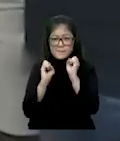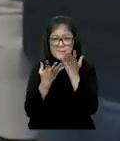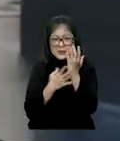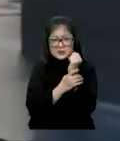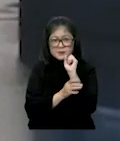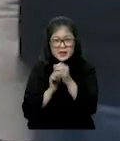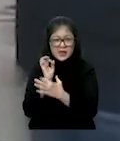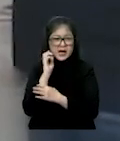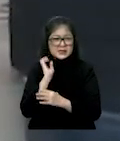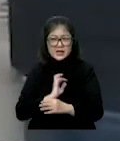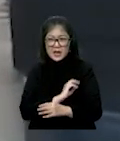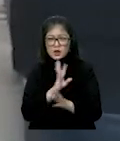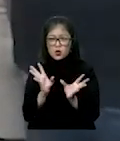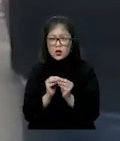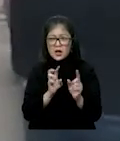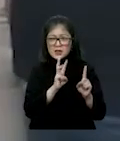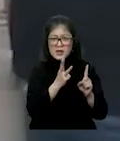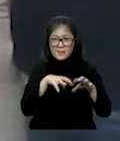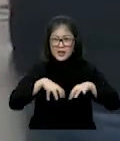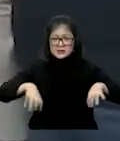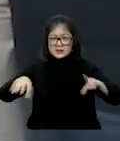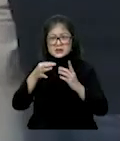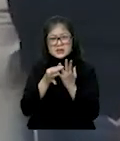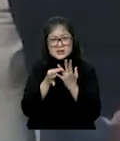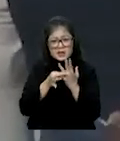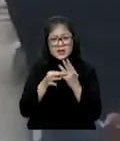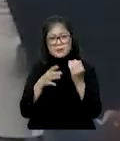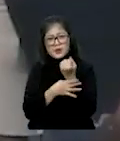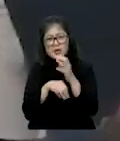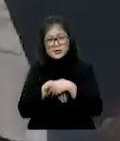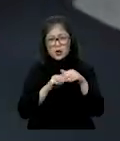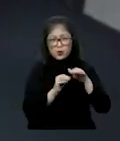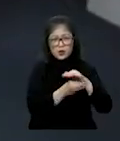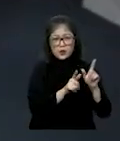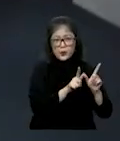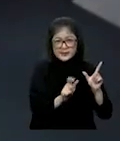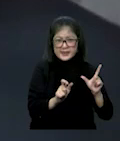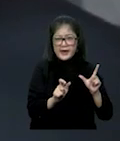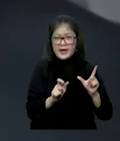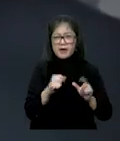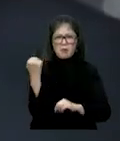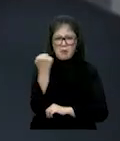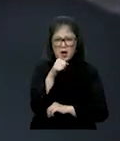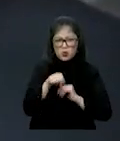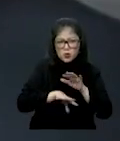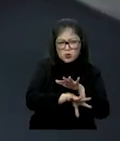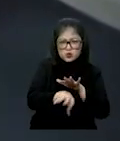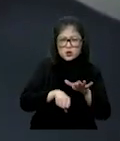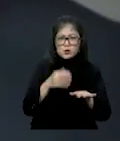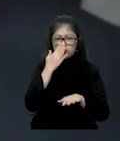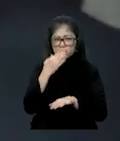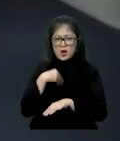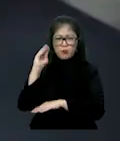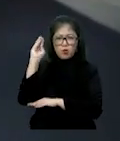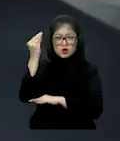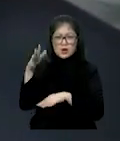13 unit perhiasan emas berupa gelang dan cincin disembunyikan pelaku dalam kamar mandi rumahnya. Pelaku nekat mencuri perhiasan majikannya lantaran terlilit